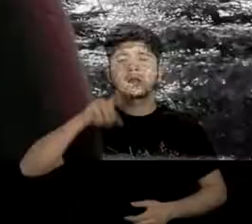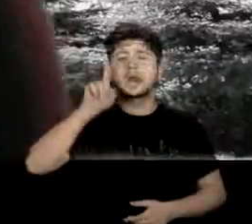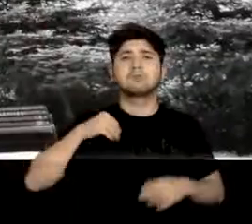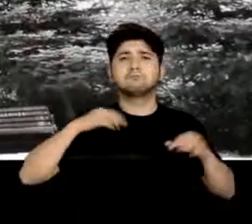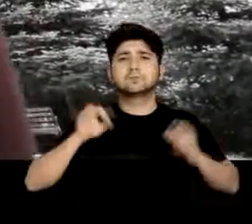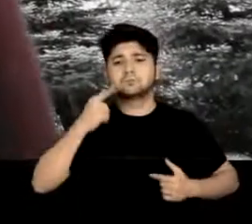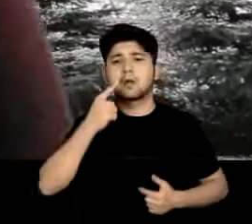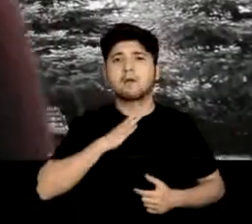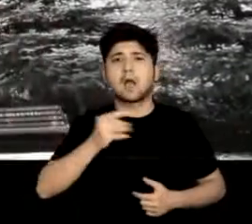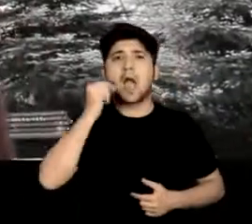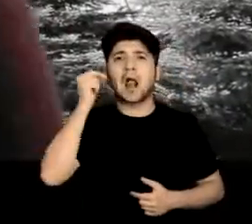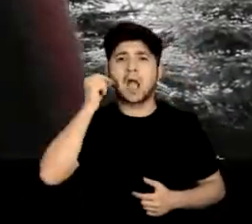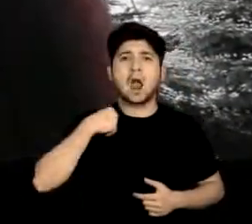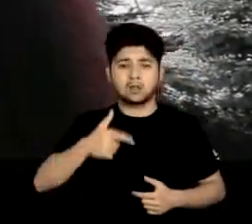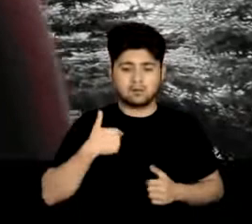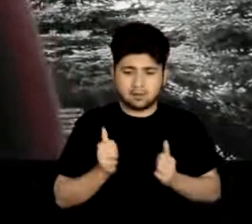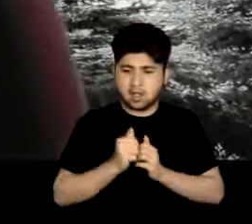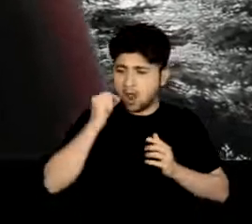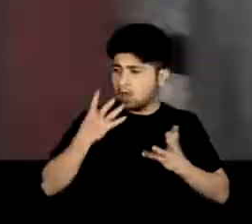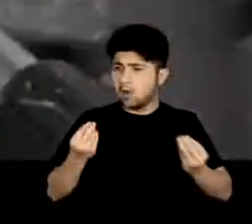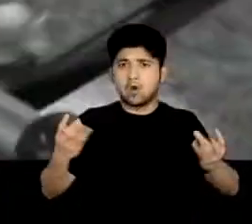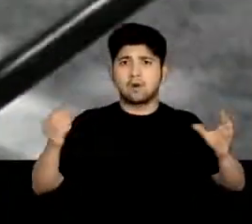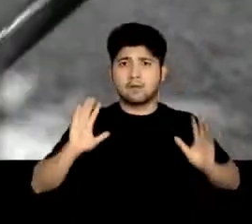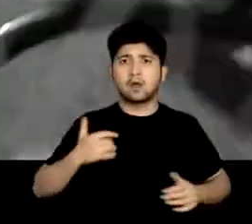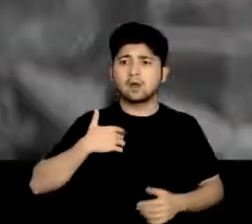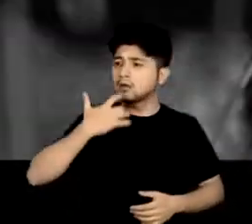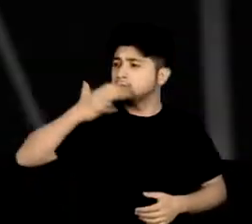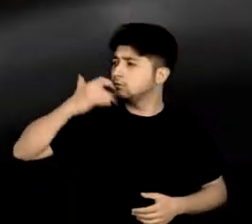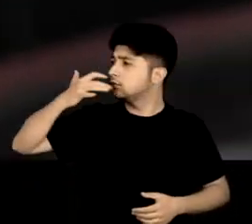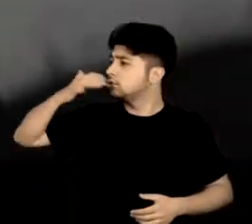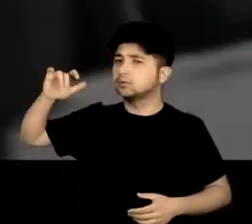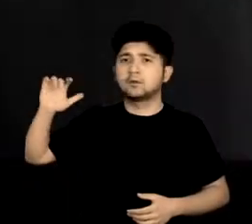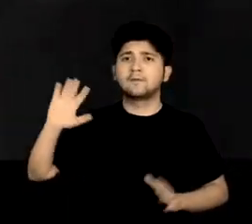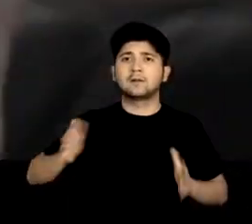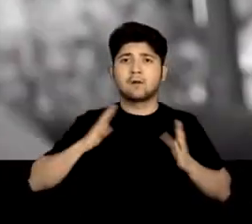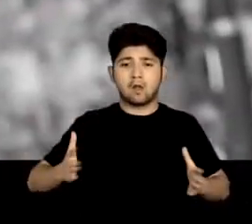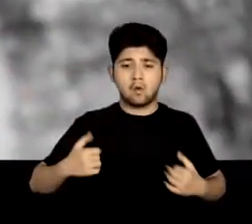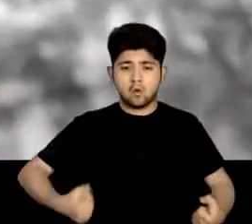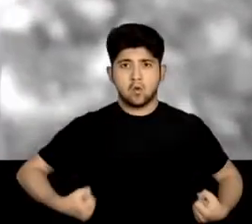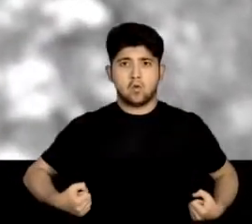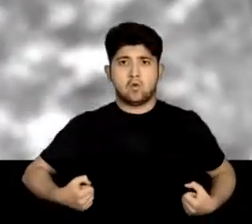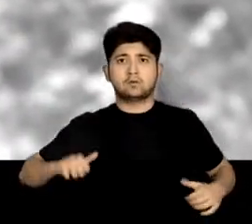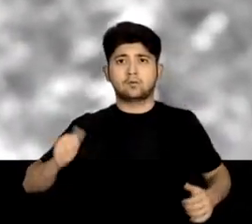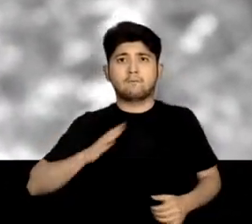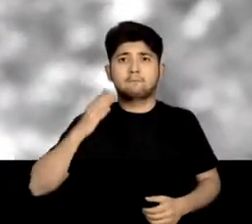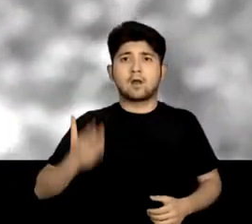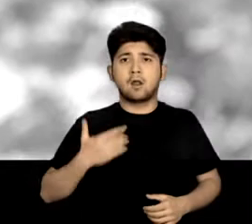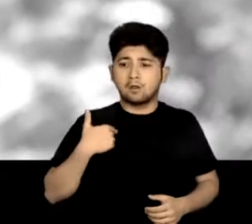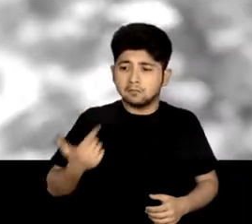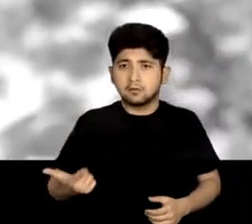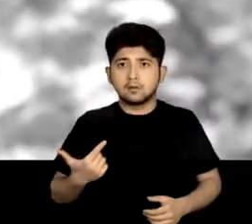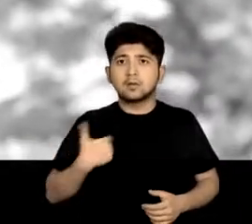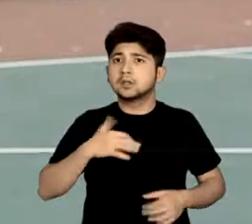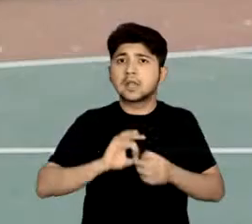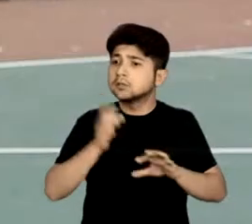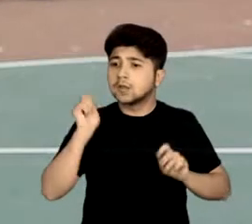İlk başta bir sürü erkeklerin arasında başlıyorsunuz. Hepsi sizden yaşça büyükler, kalıplılar.